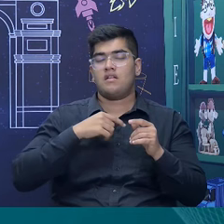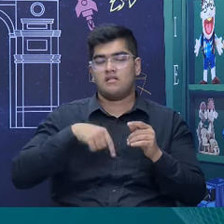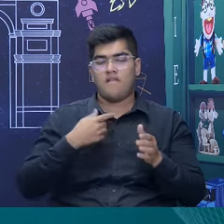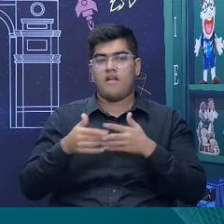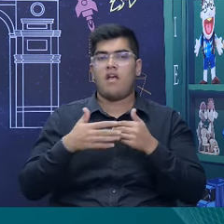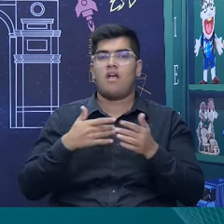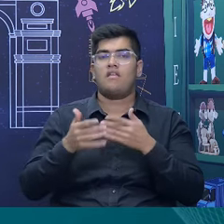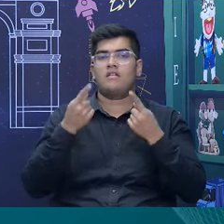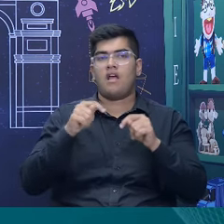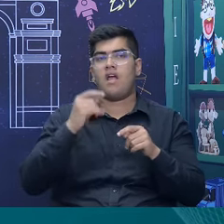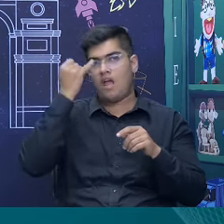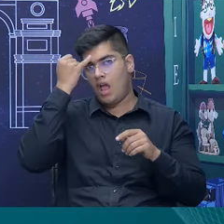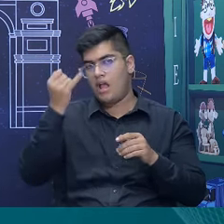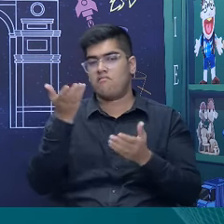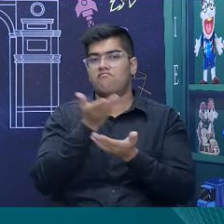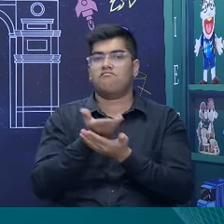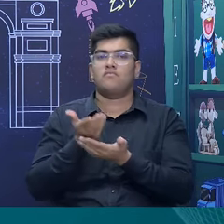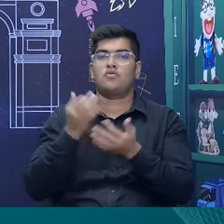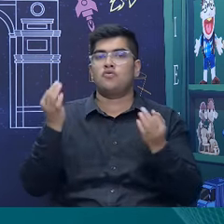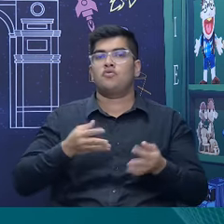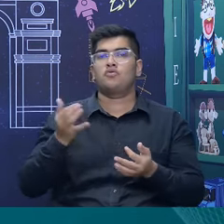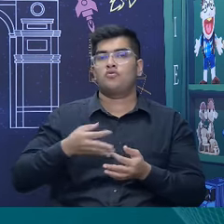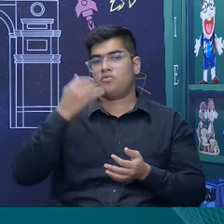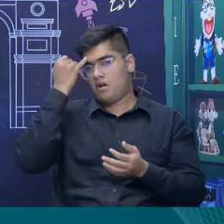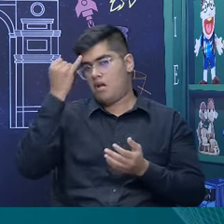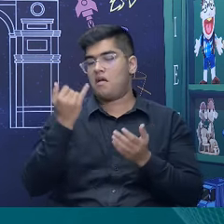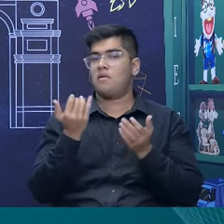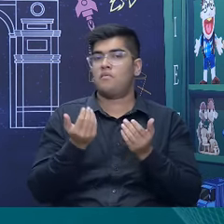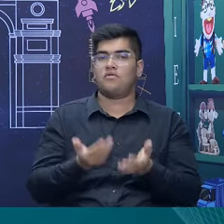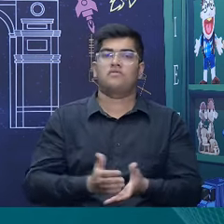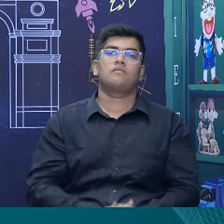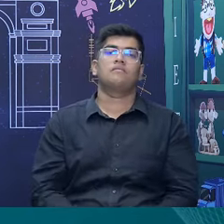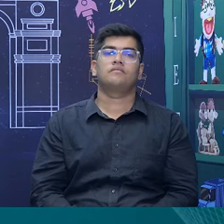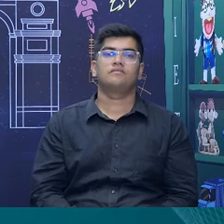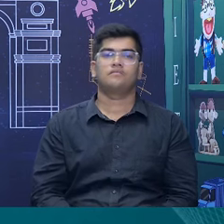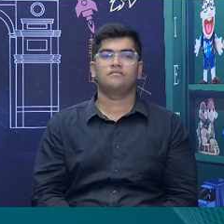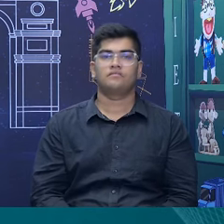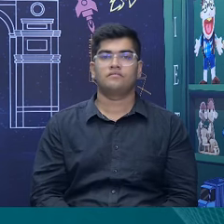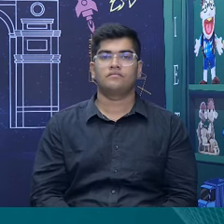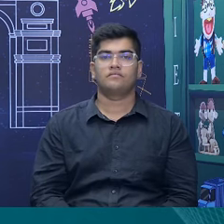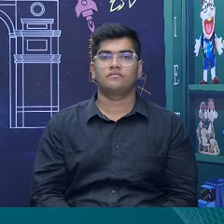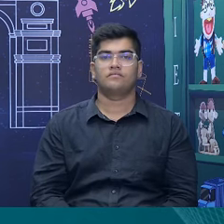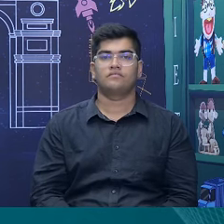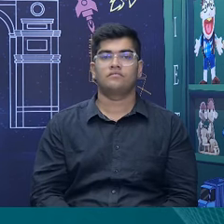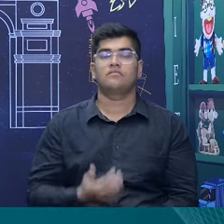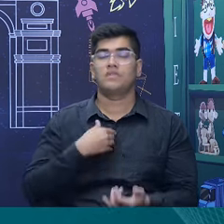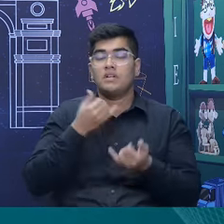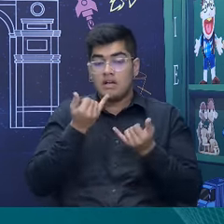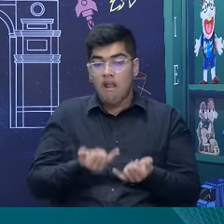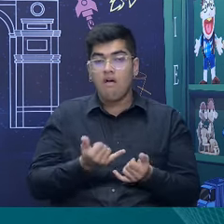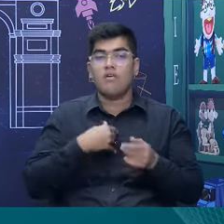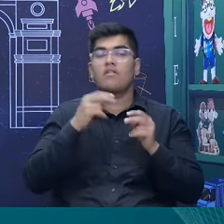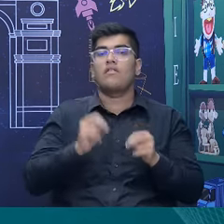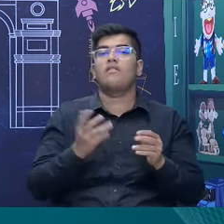हम मैथमेटिक्स में जो हम फार्मूले हैं उनकी मदद से एक्यूरेट एरिया कैलकुलेट कर लेंगे लेकिन अभी हमें क्या चाहिए एक